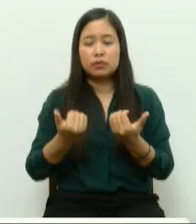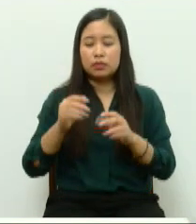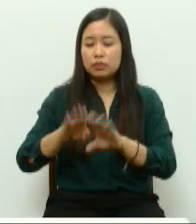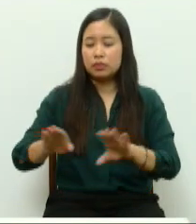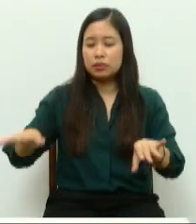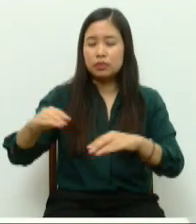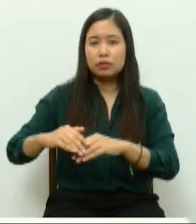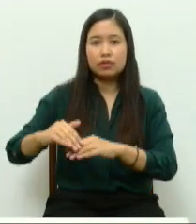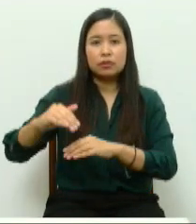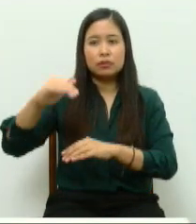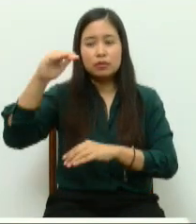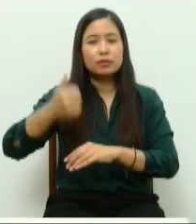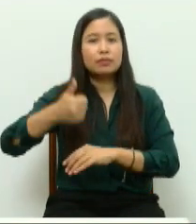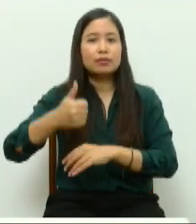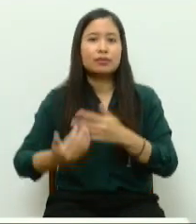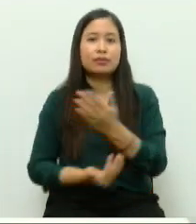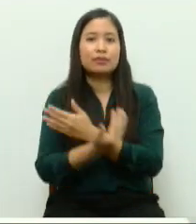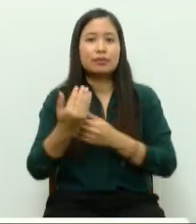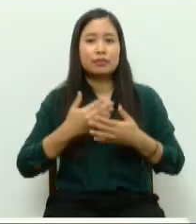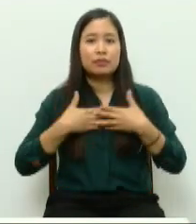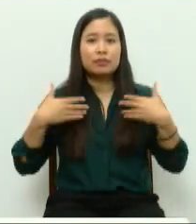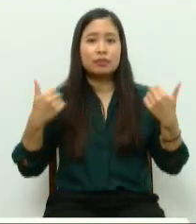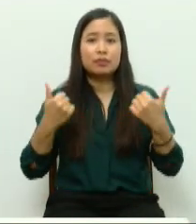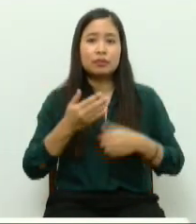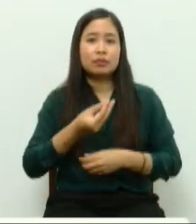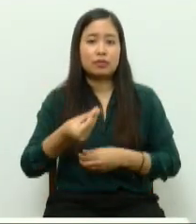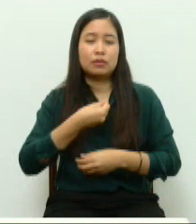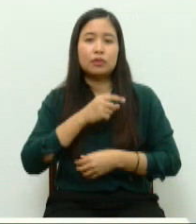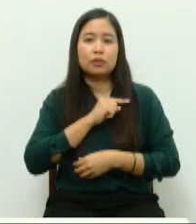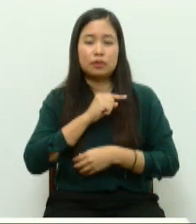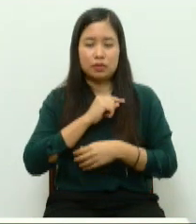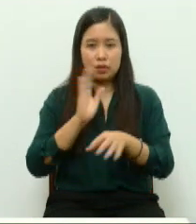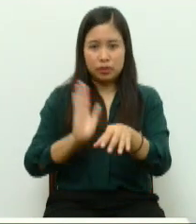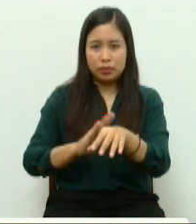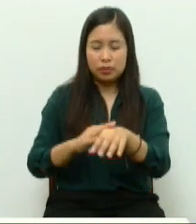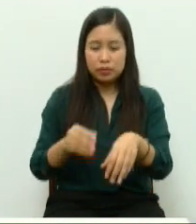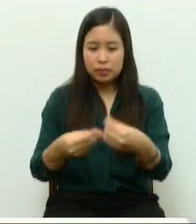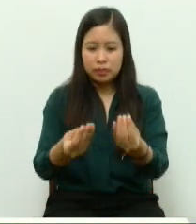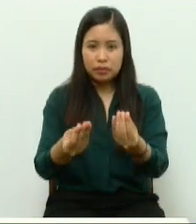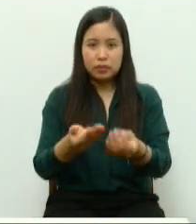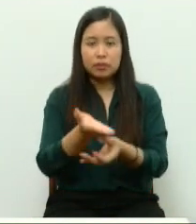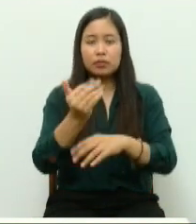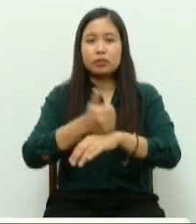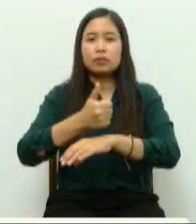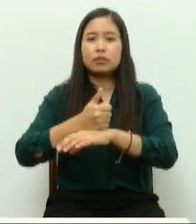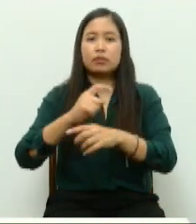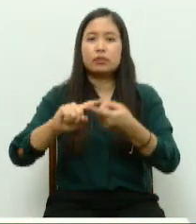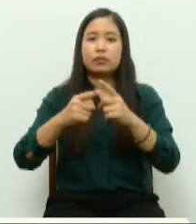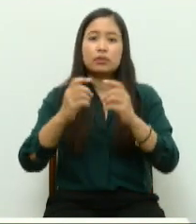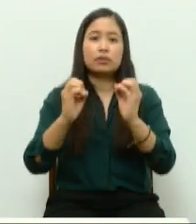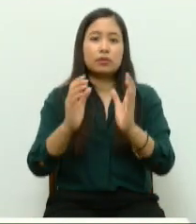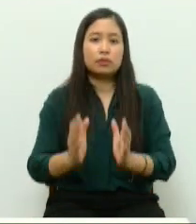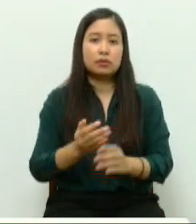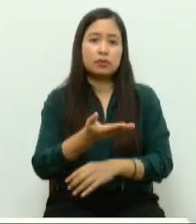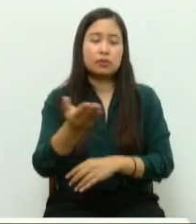ตแล้วได้รับโอกาสแล้วก็มีความสุขกับการเข้ามาเรียนอันนี้ก็ขอเน้นย้ำให้กับท่านผู้บริหารเพื่อนครูนะครับทุ